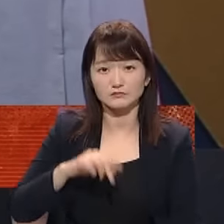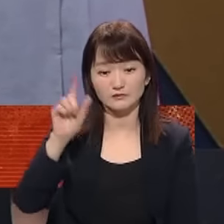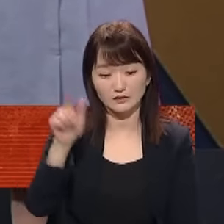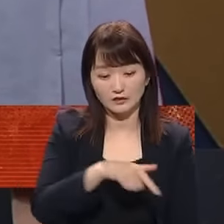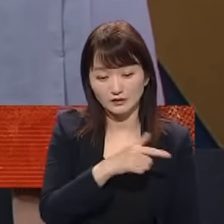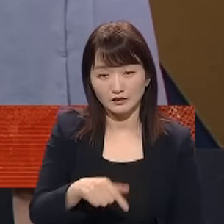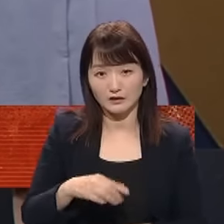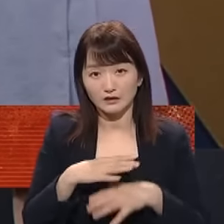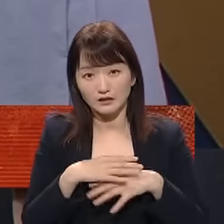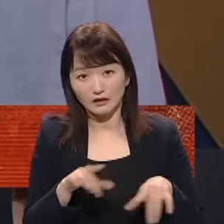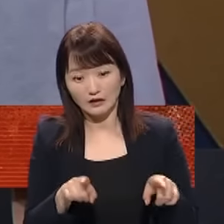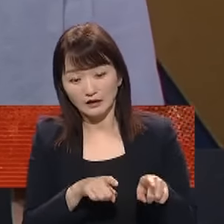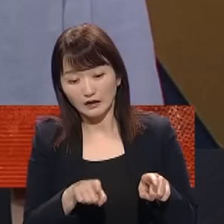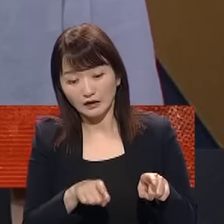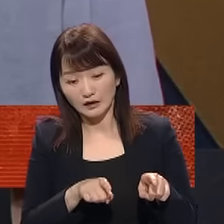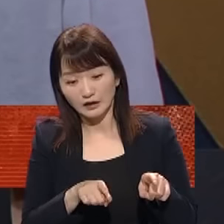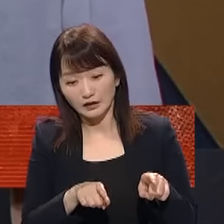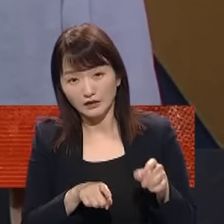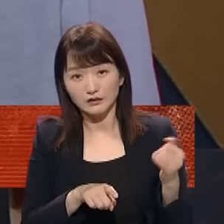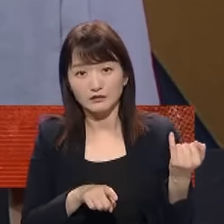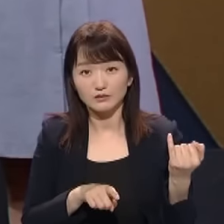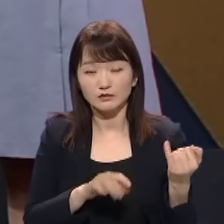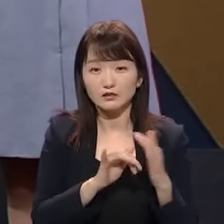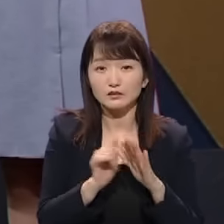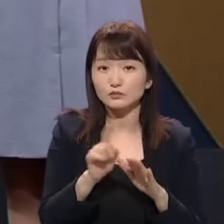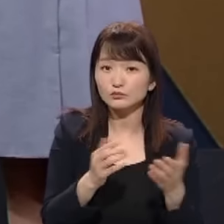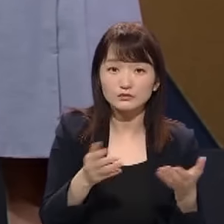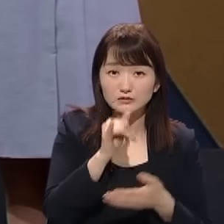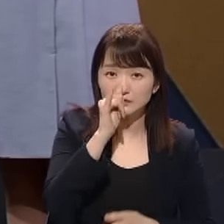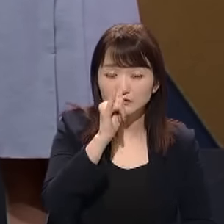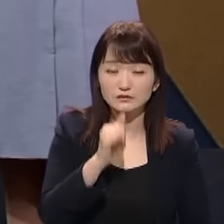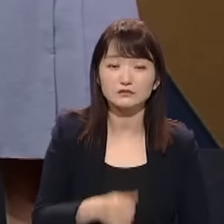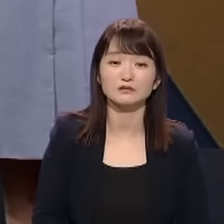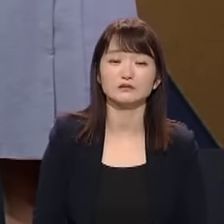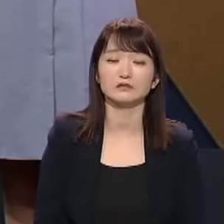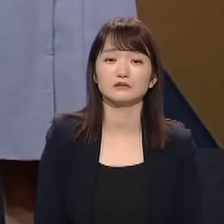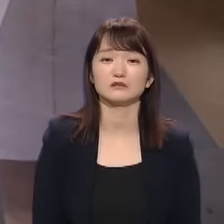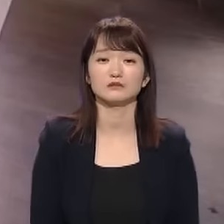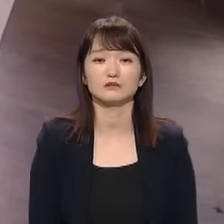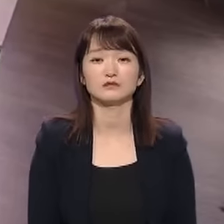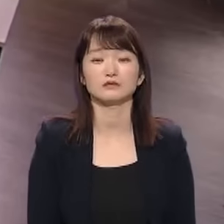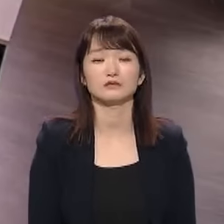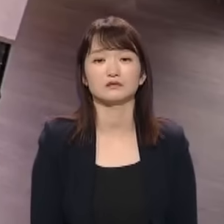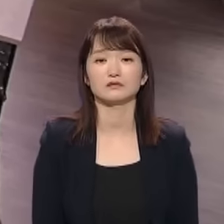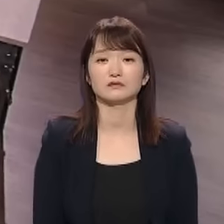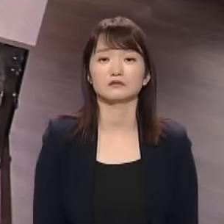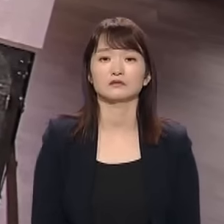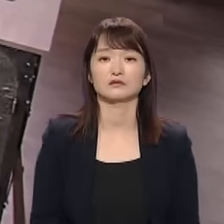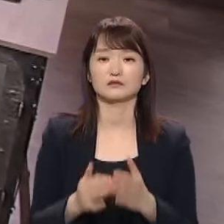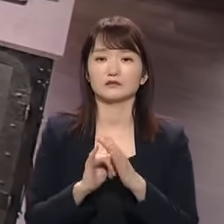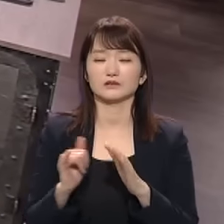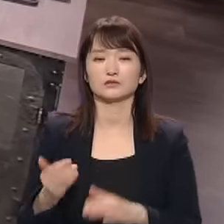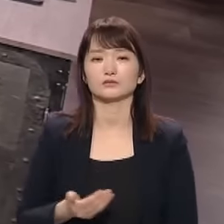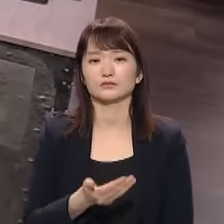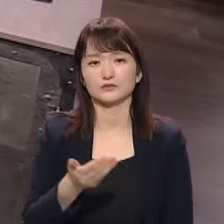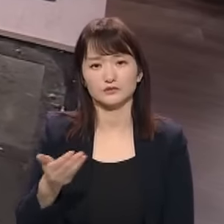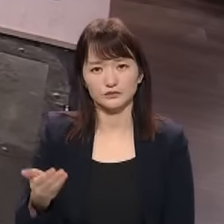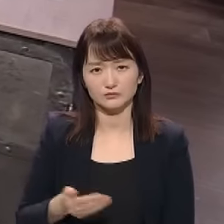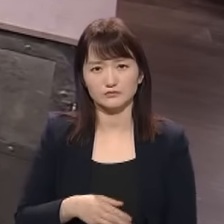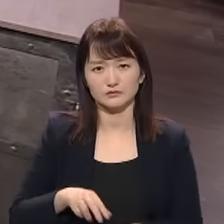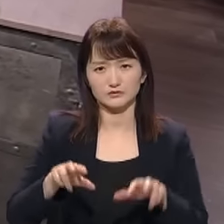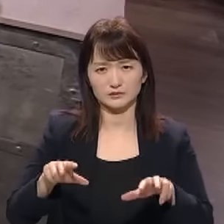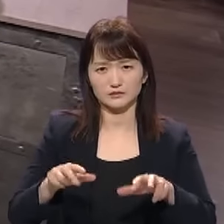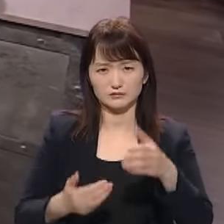하루하루 공포에 떨고 있다는 여성. 대체 이 가족에게 무슨 일이 있었던 걸까요? 자, 사방가족 여러분, 이 사건 좀 꼭